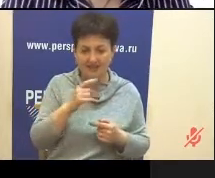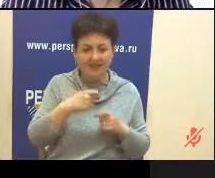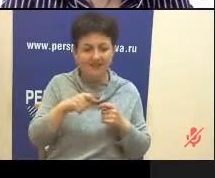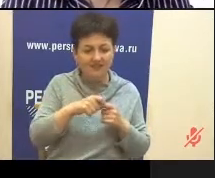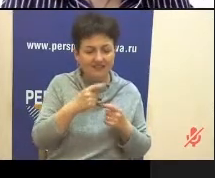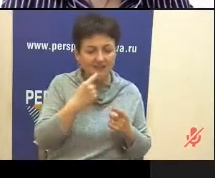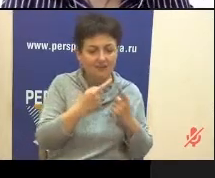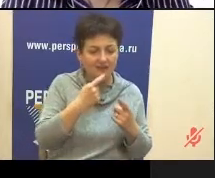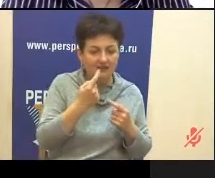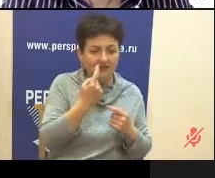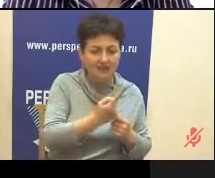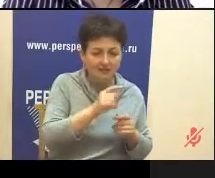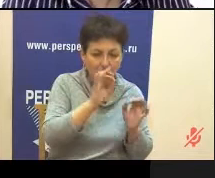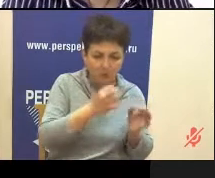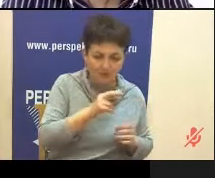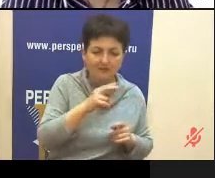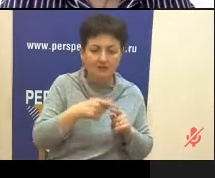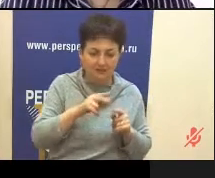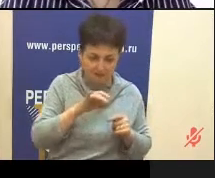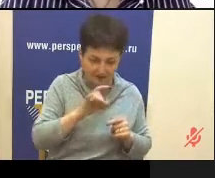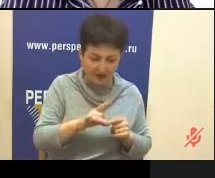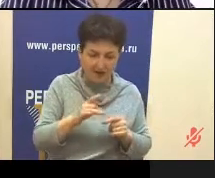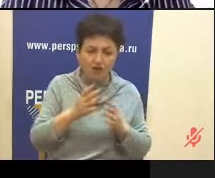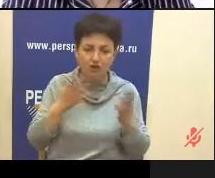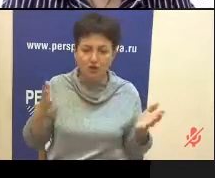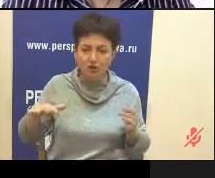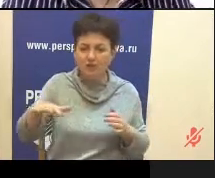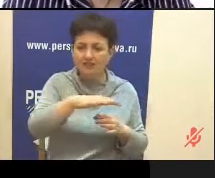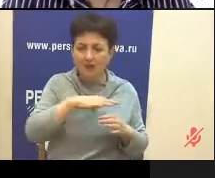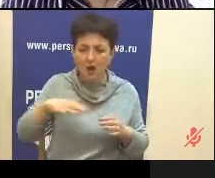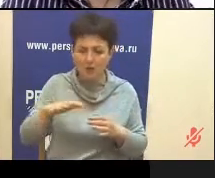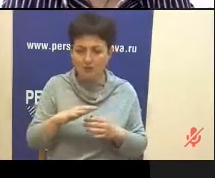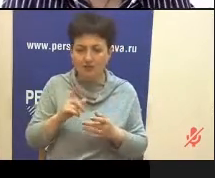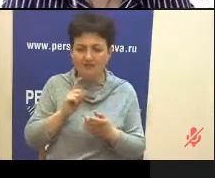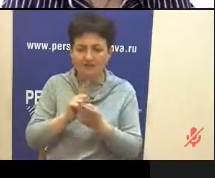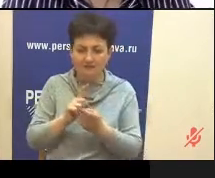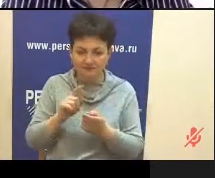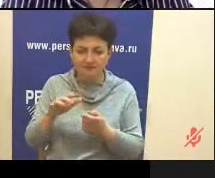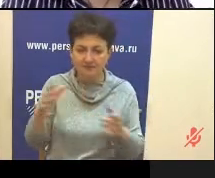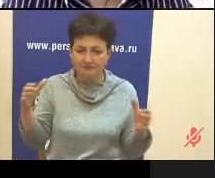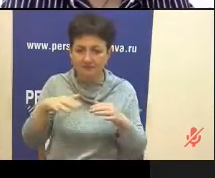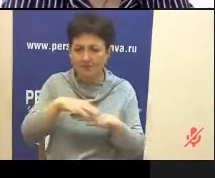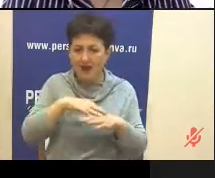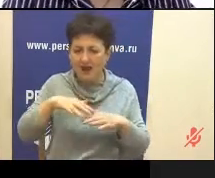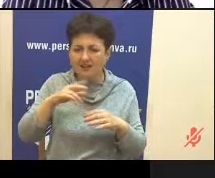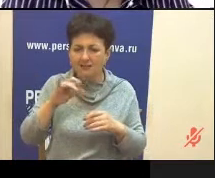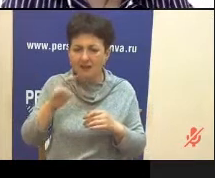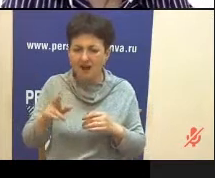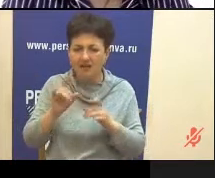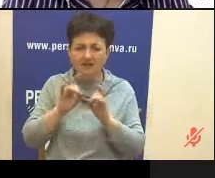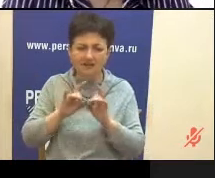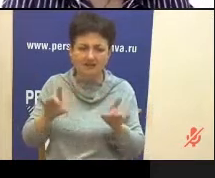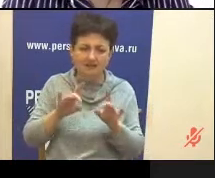вы идете говорить одним образом, и это пиар. С широким сообществом, условно, выходить в парк, собирать толпы